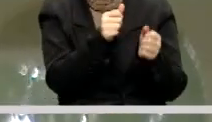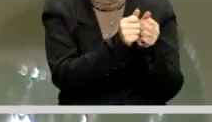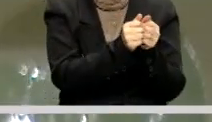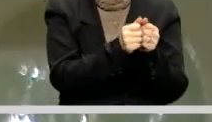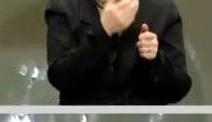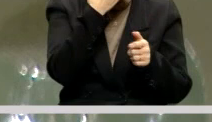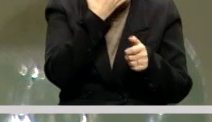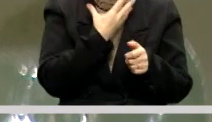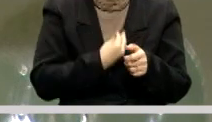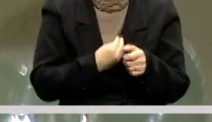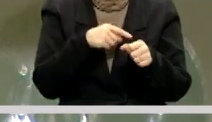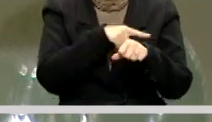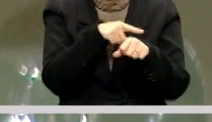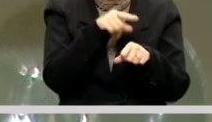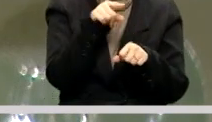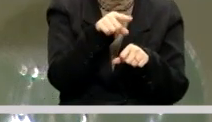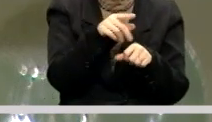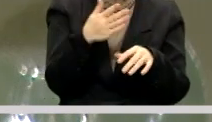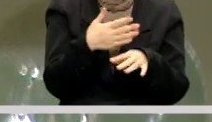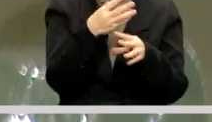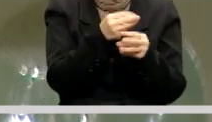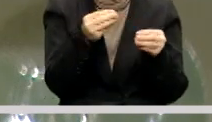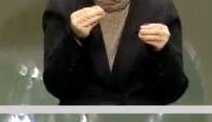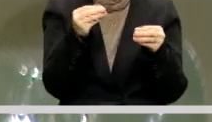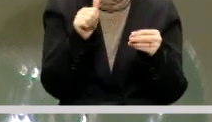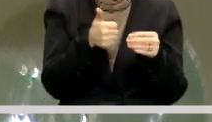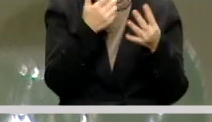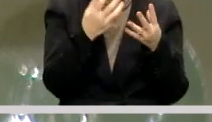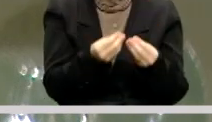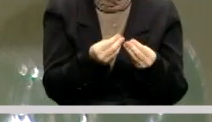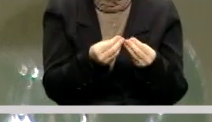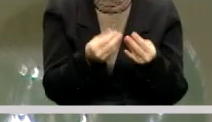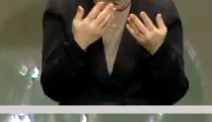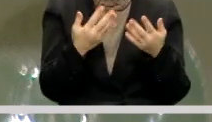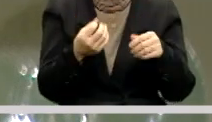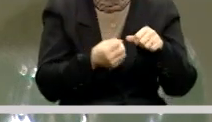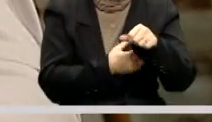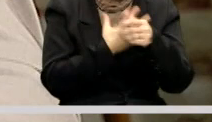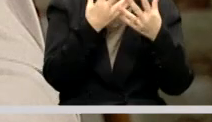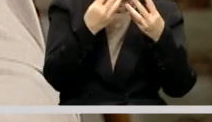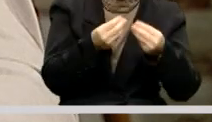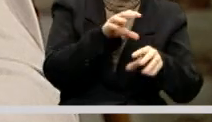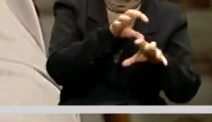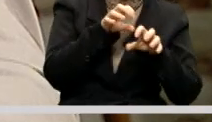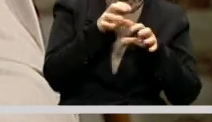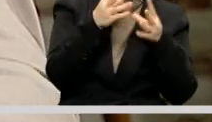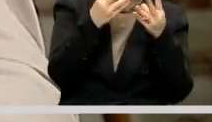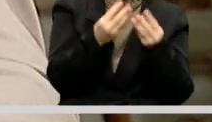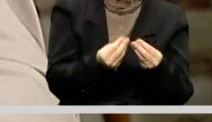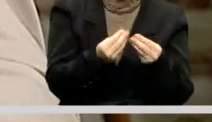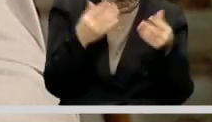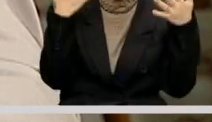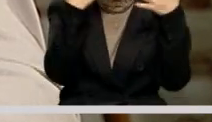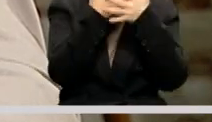Güzel. Böyle bir seçiciliği var beynimizin. Yani bizi duygusal olarak etkileyen ortamlarda edindiğimiz bilgileri daha seçici mi davranarak Tabii. alıyor?